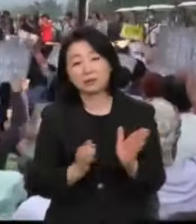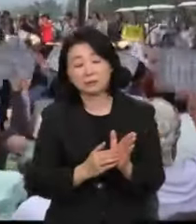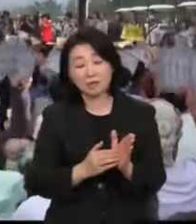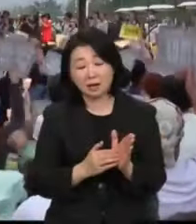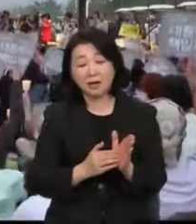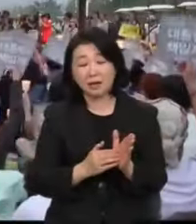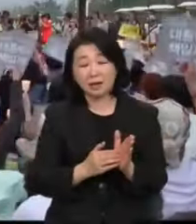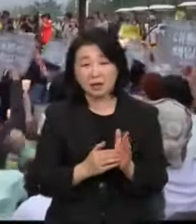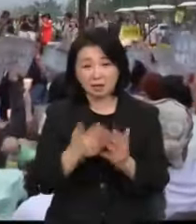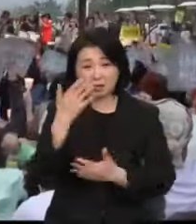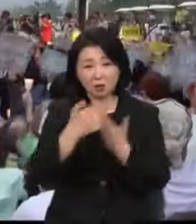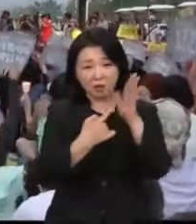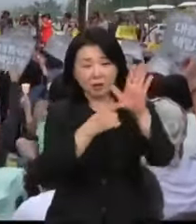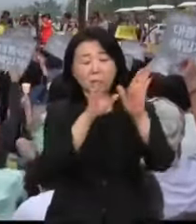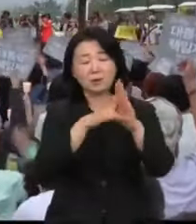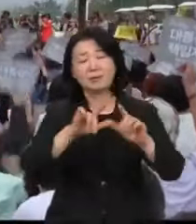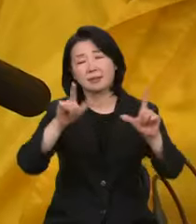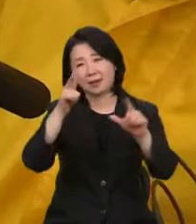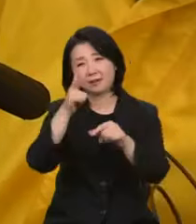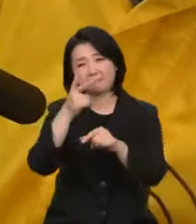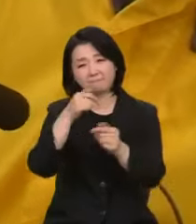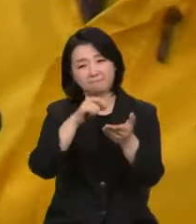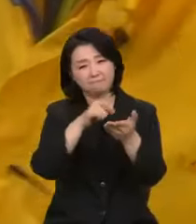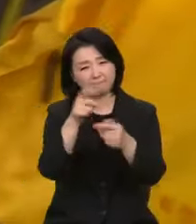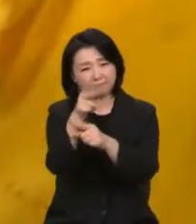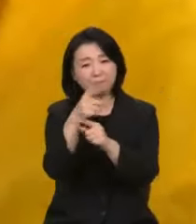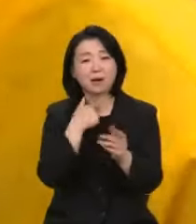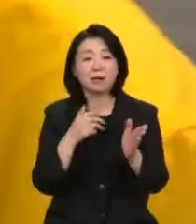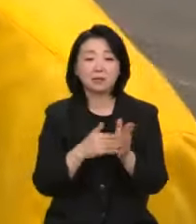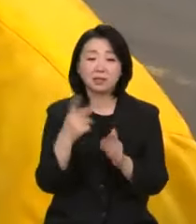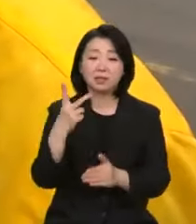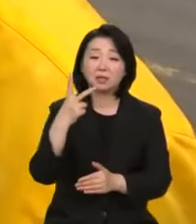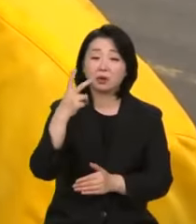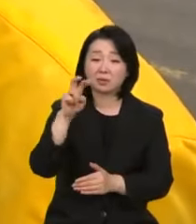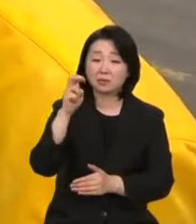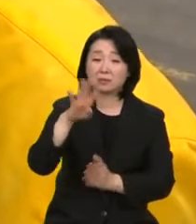개봉하는 날에도 그날을 기록했습니다. 2024년